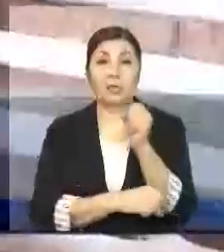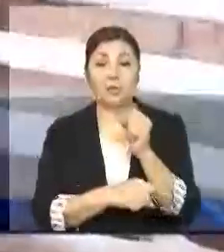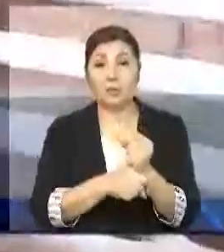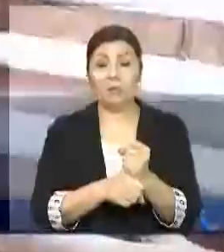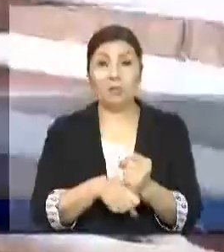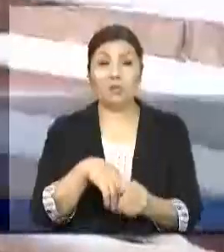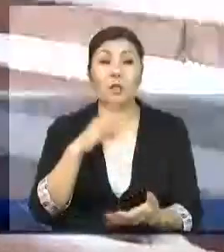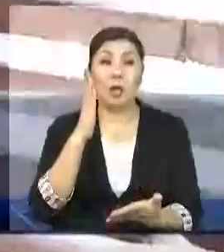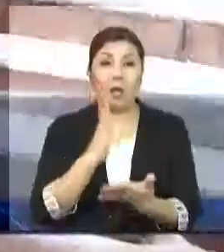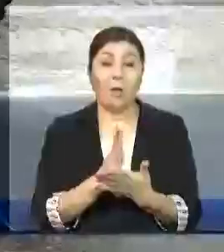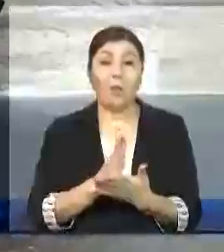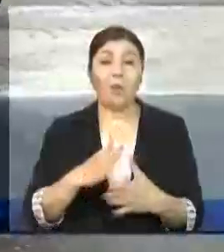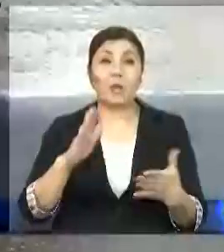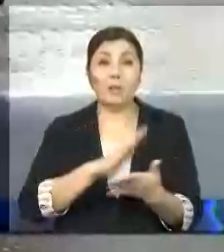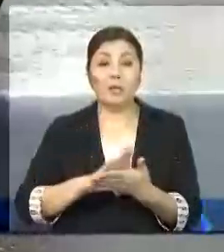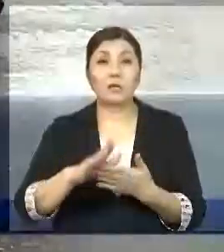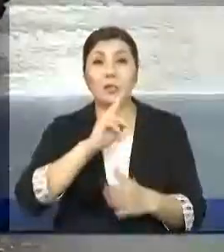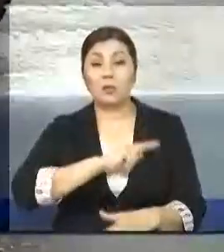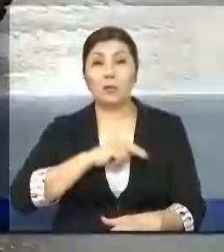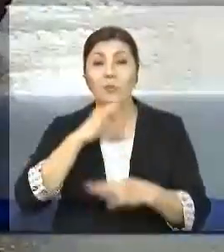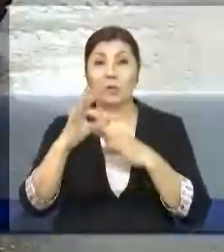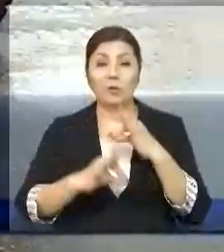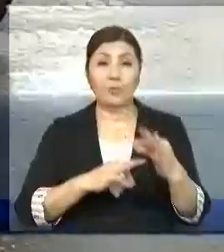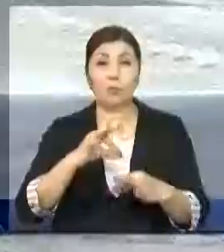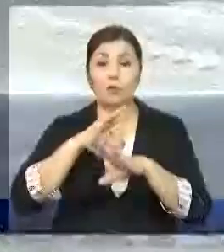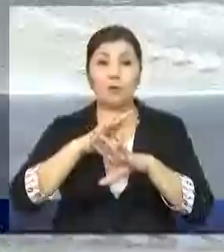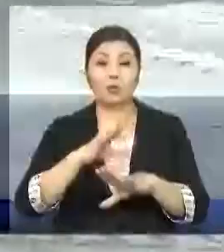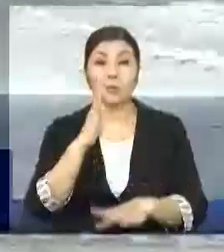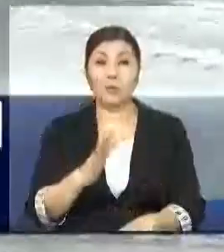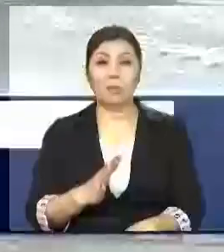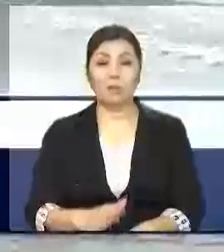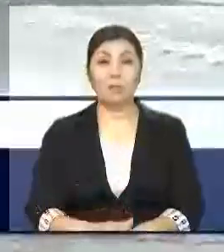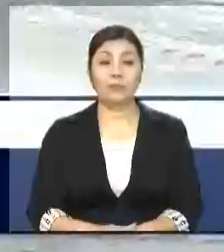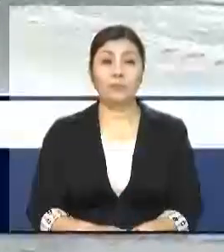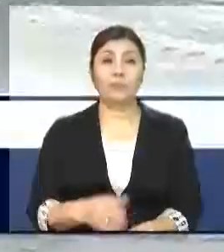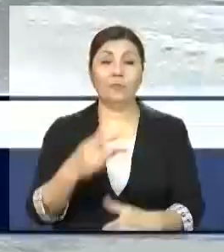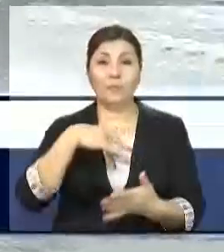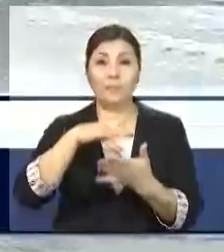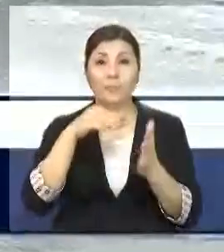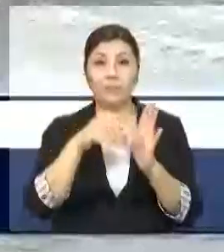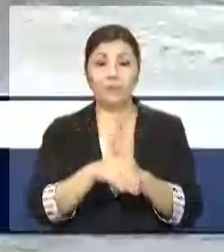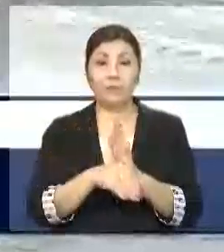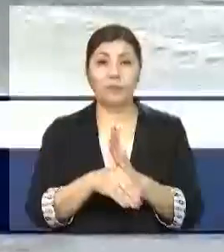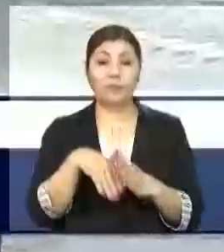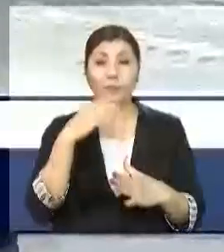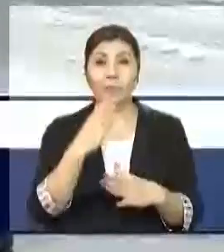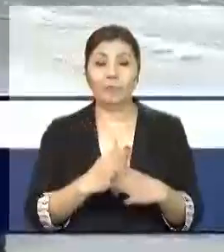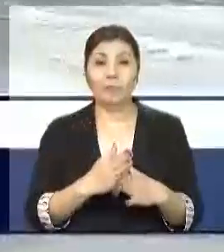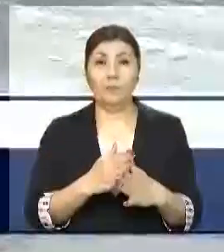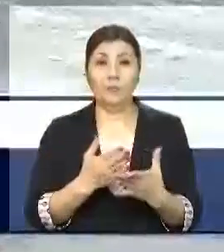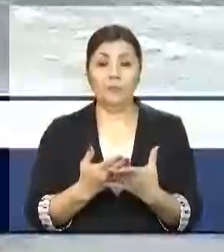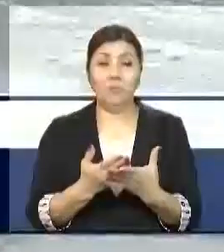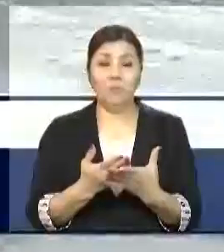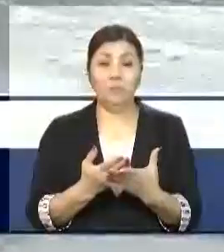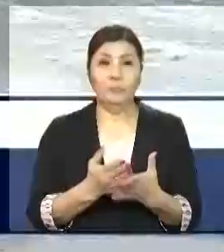жеткілікті дейді. Тазалық жұмыстары тәулік бойы жүріп жатқанын айтады. Қаланың ішінде участоктер бойынша жол күтіп